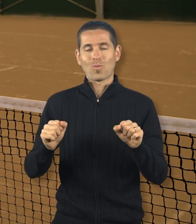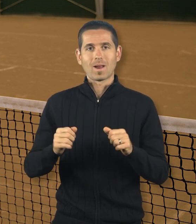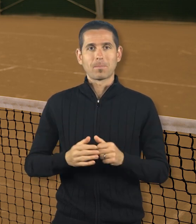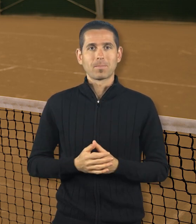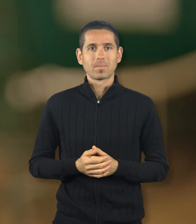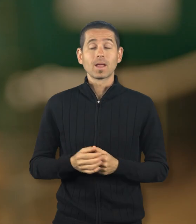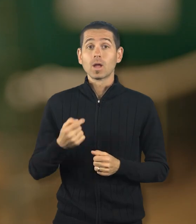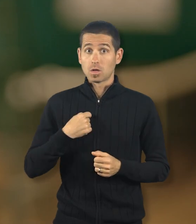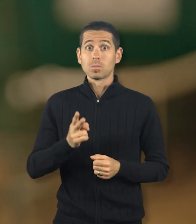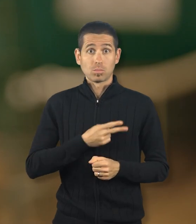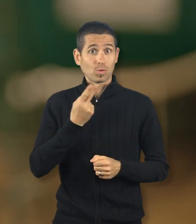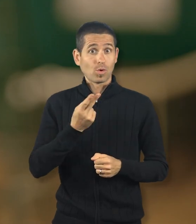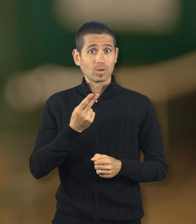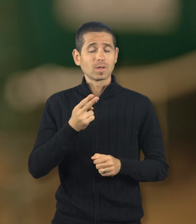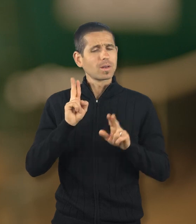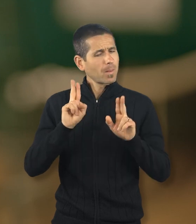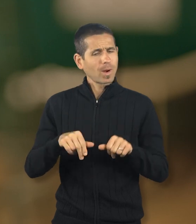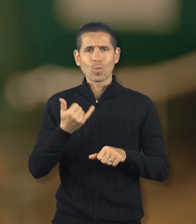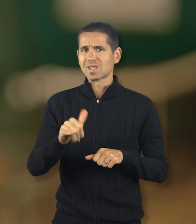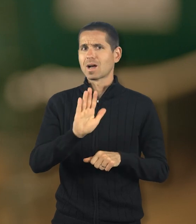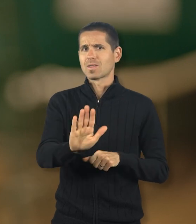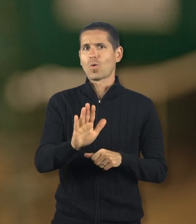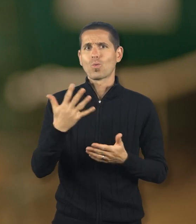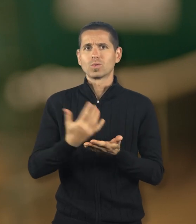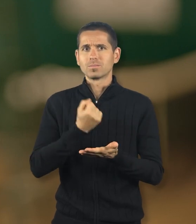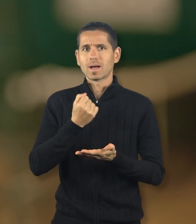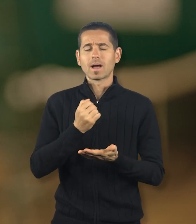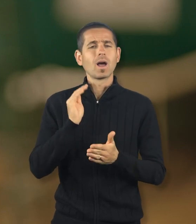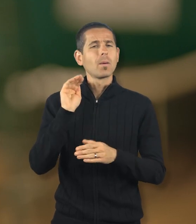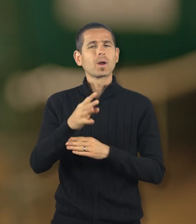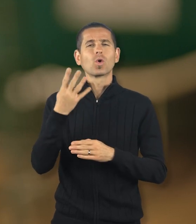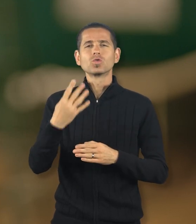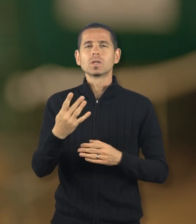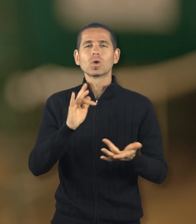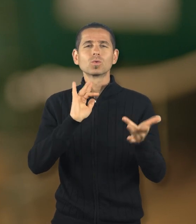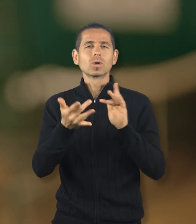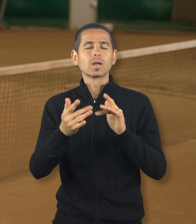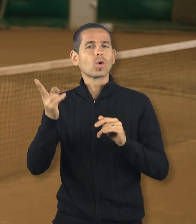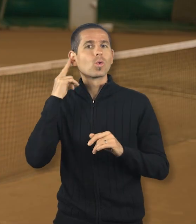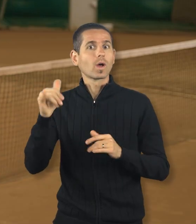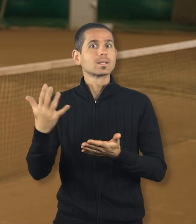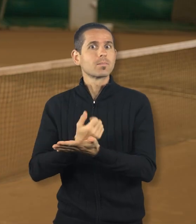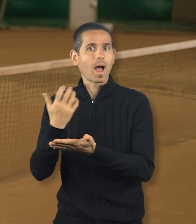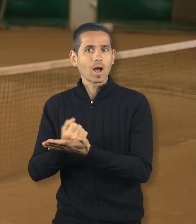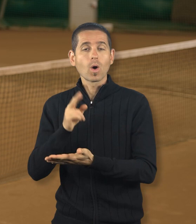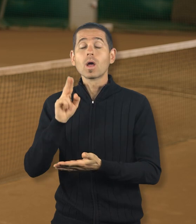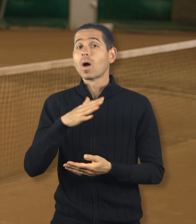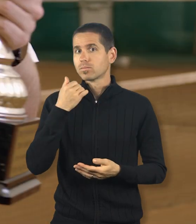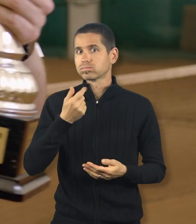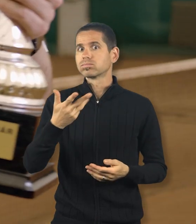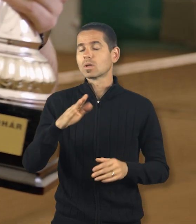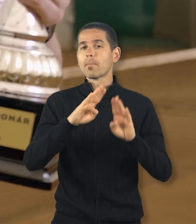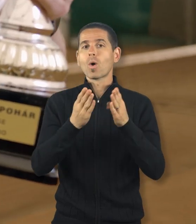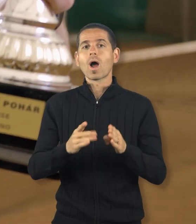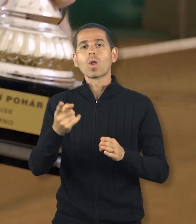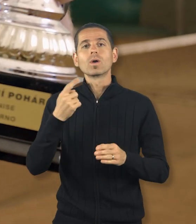upravljam. Ponosen sem na prav vsak njegov uspeh. Preko 40 turnirjev gluhih je zmagal. Ima kar nekaj pokalov